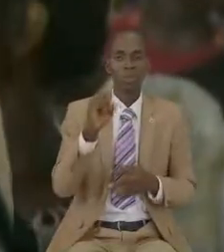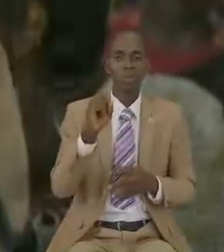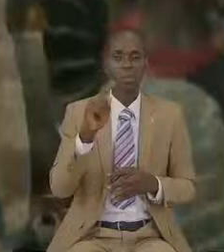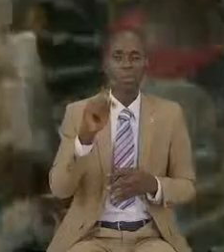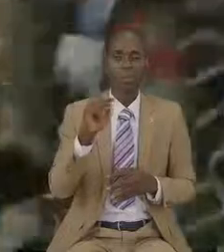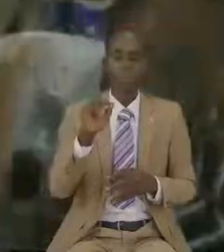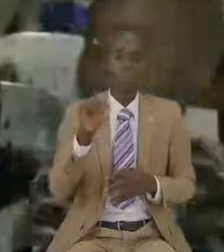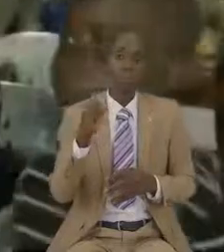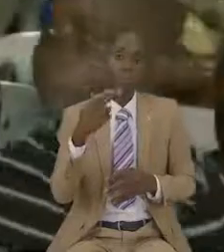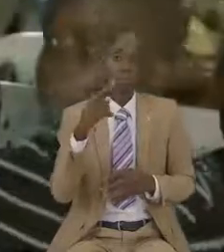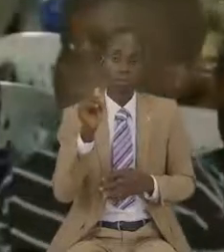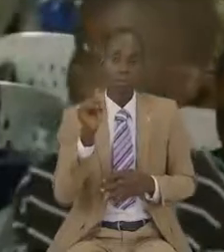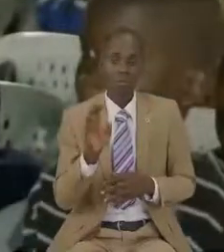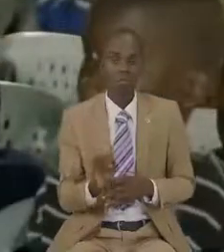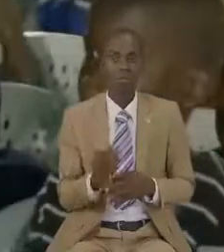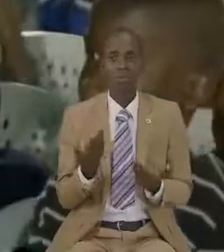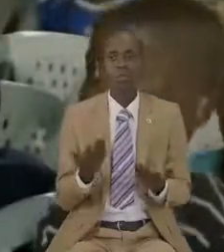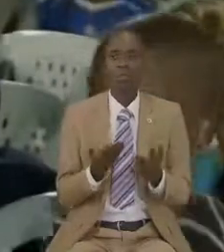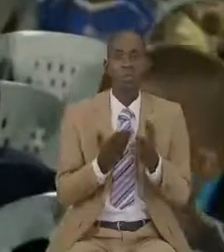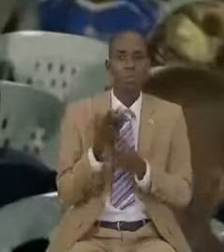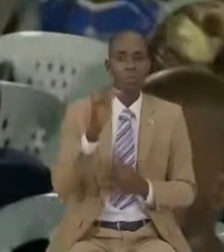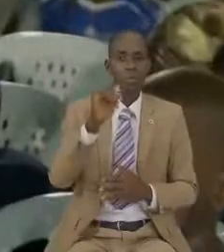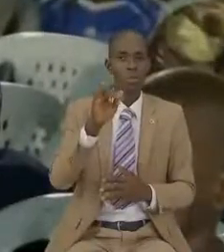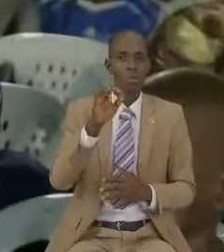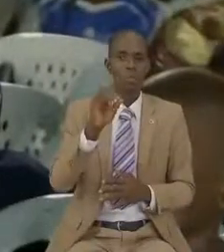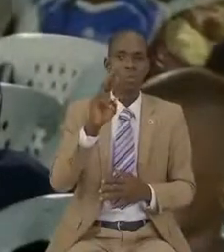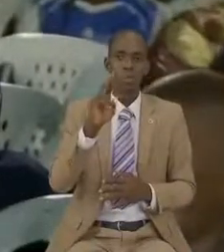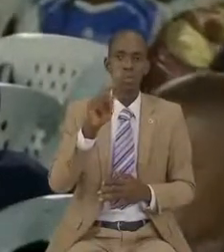Donnons-leur tout l'encouragement.